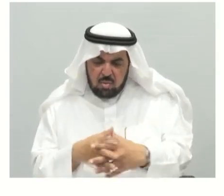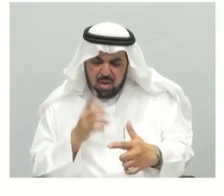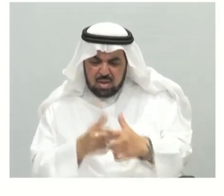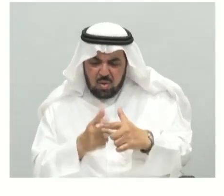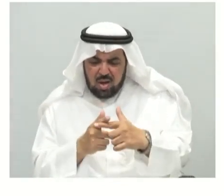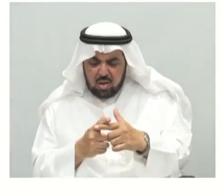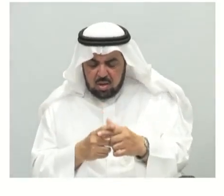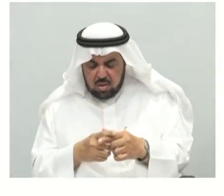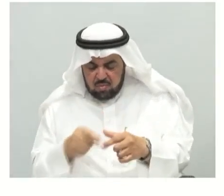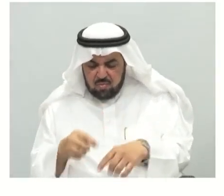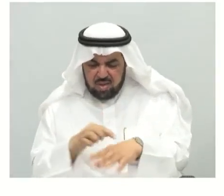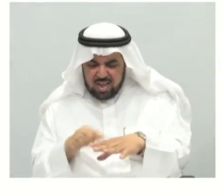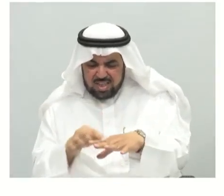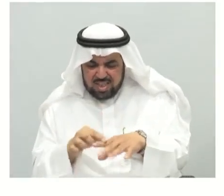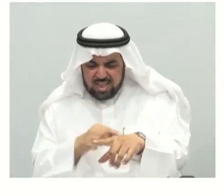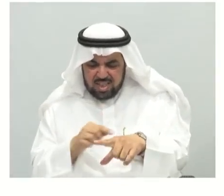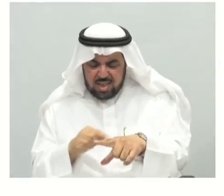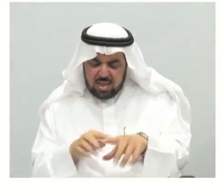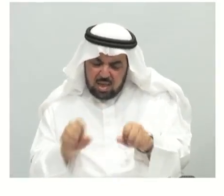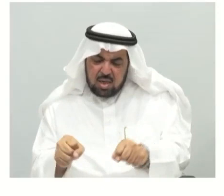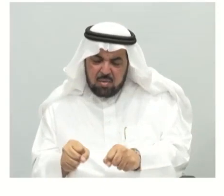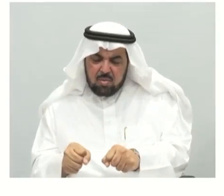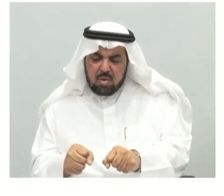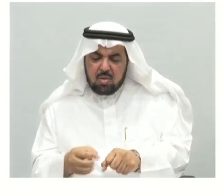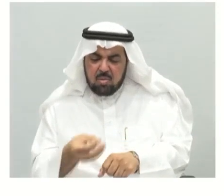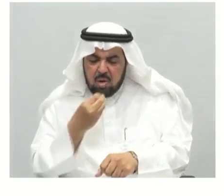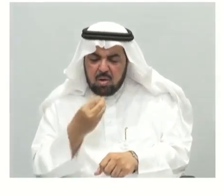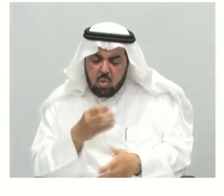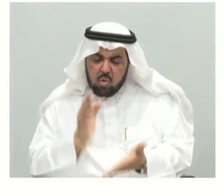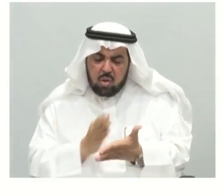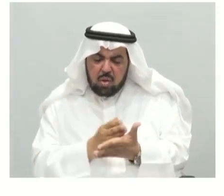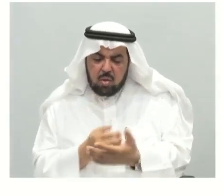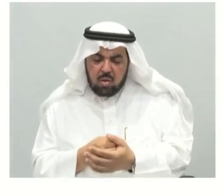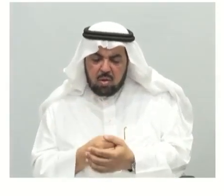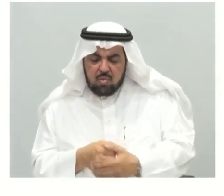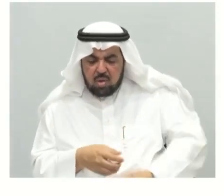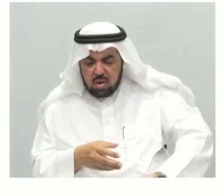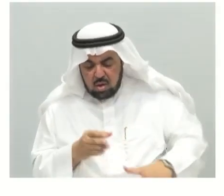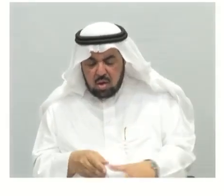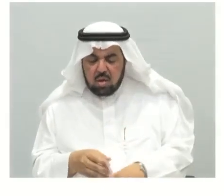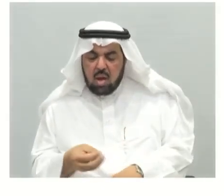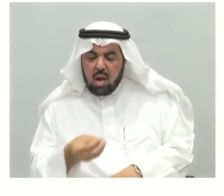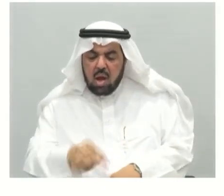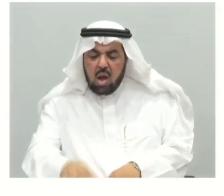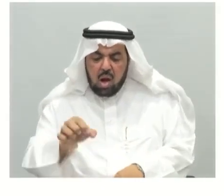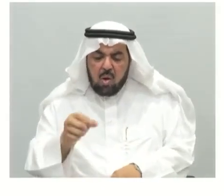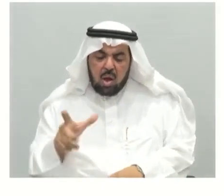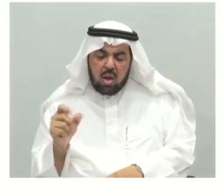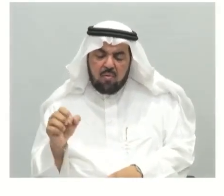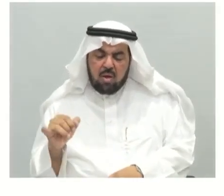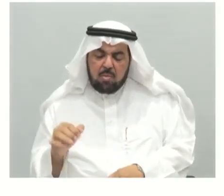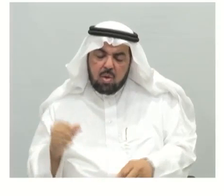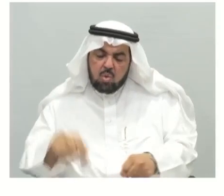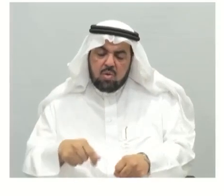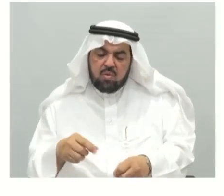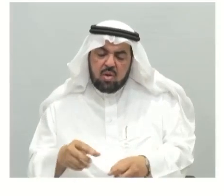تكيفت في القشريات للامساك بالغذاء وتحطيمه في القشريات بينما اللواقط الفميه توجد في